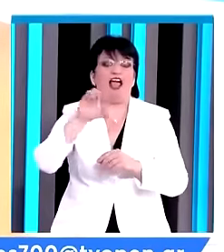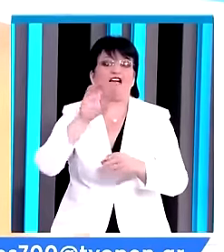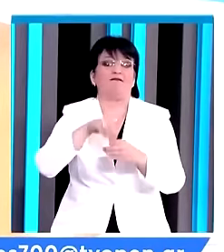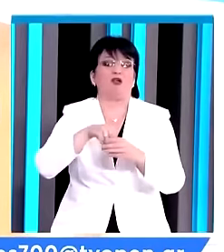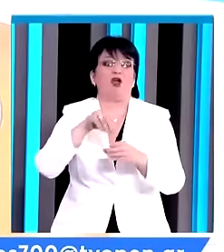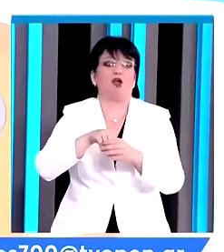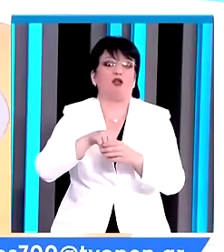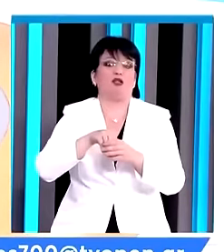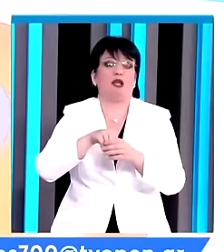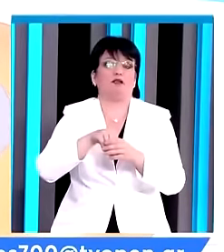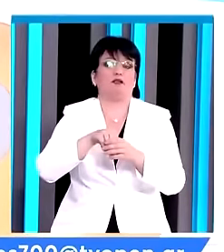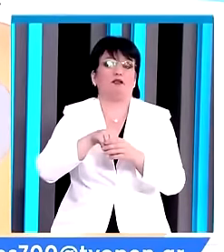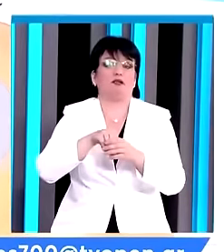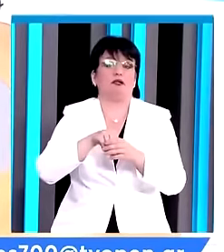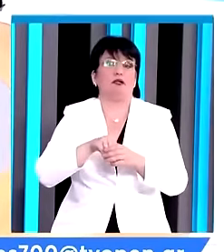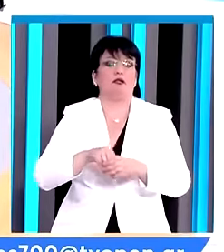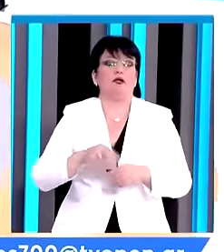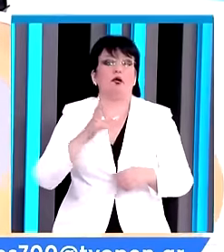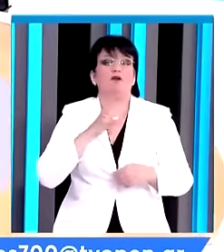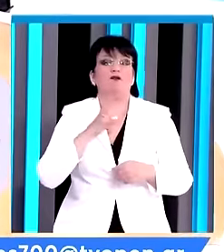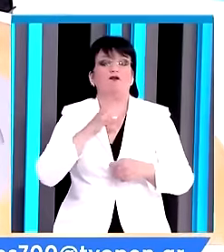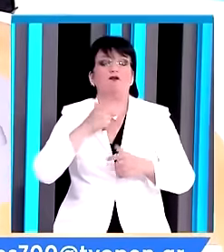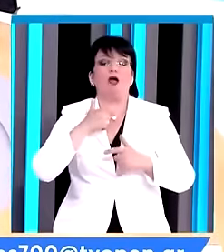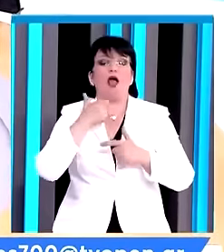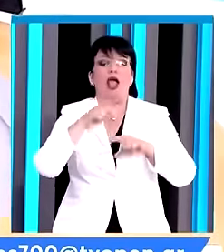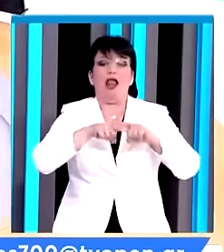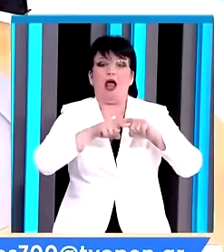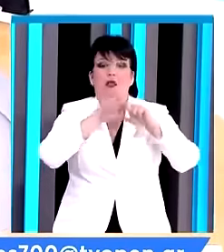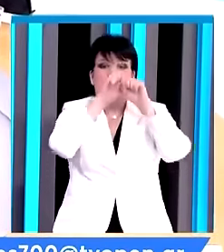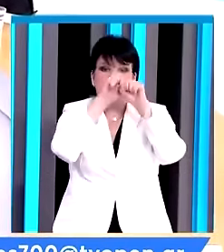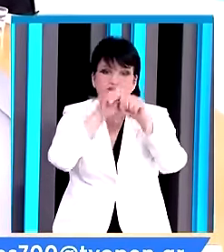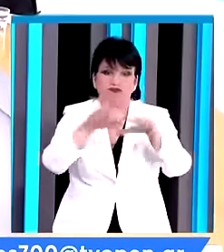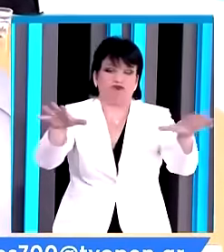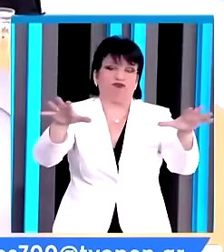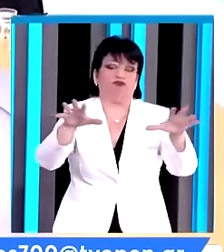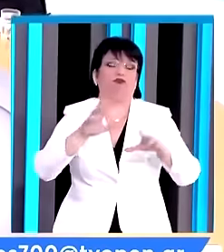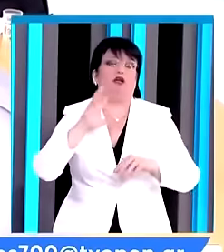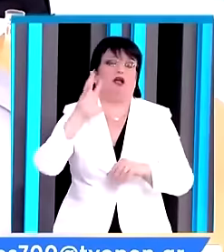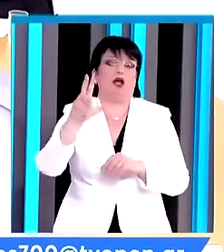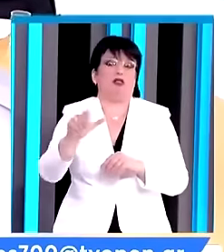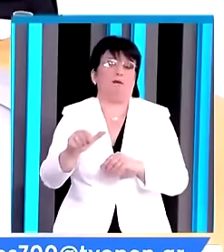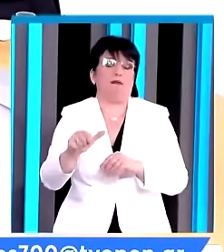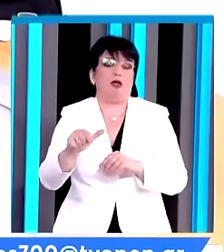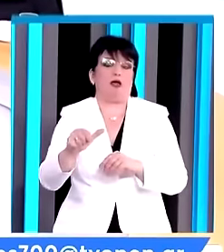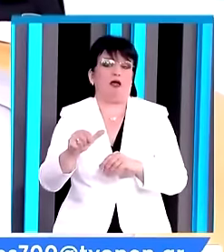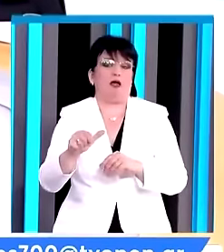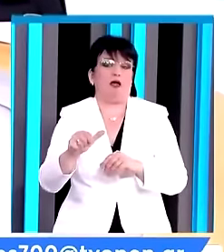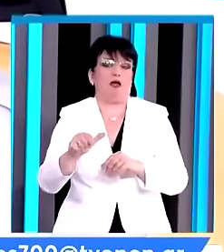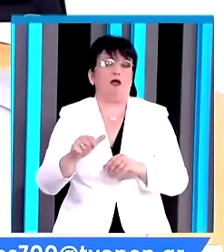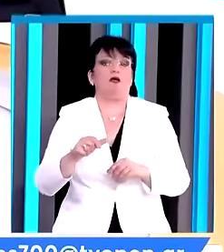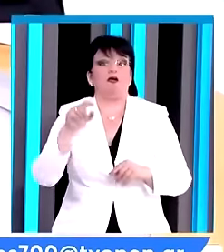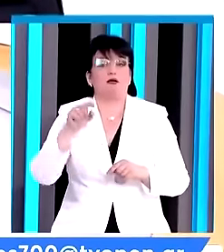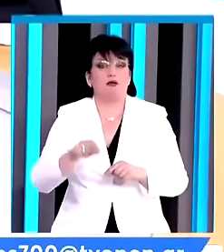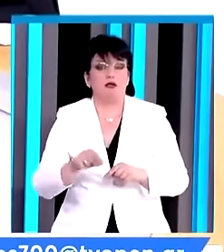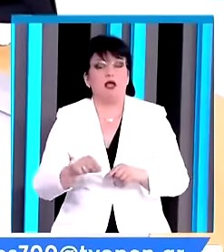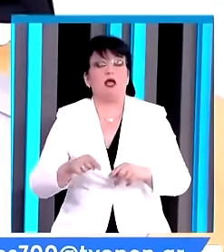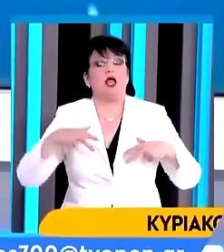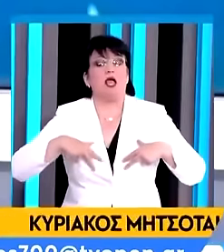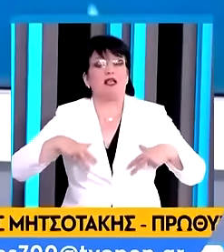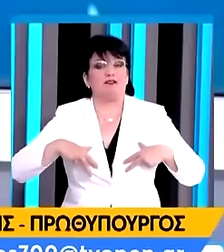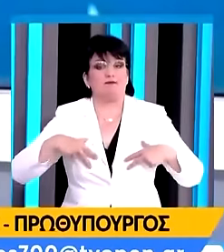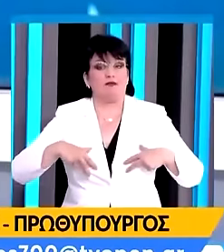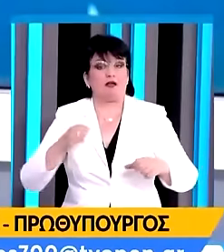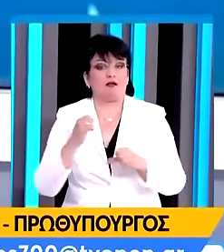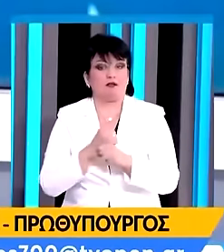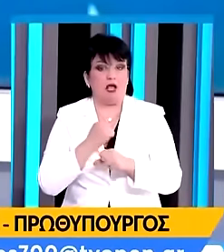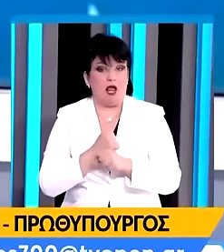Γιατί η φωνή της Ελλάδος πρέπει να ακούγεται δυνατή στην Ευρώπη την επόμενη μέρα και γιατί το μεταρρυθμιστικό έργο της κυβέρνησης